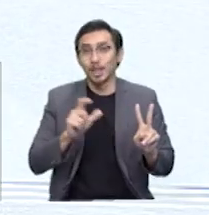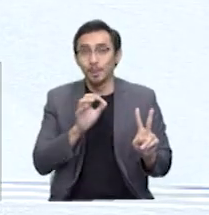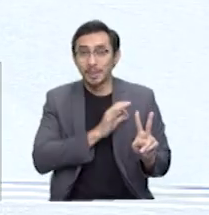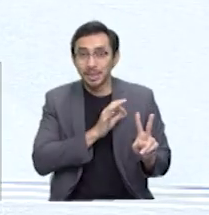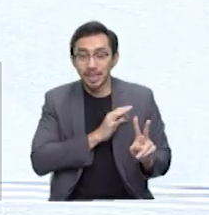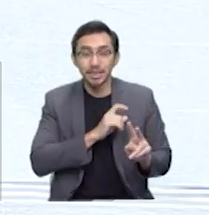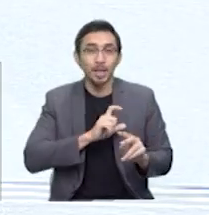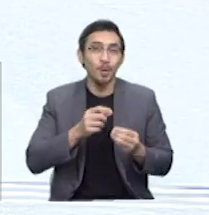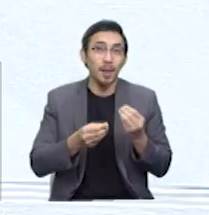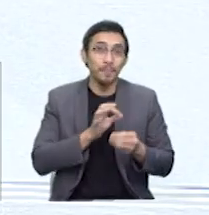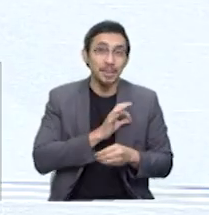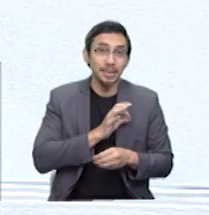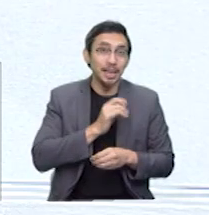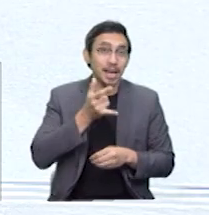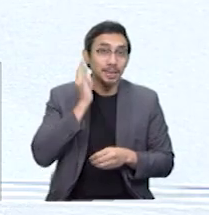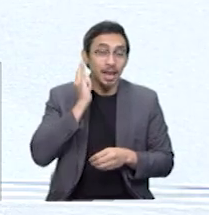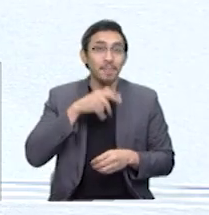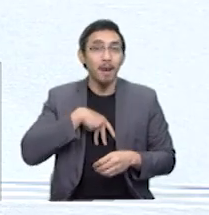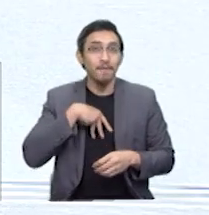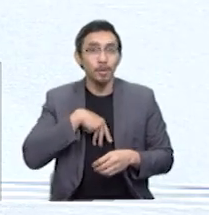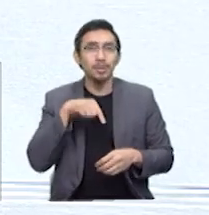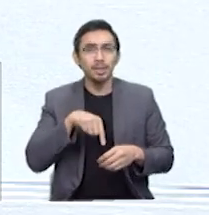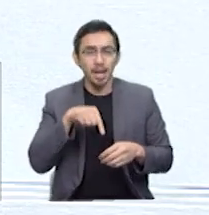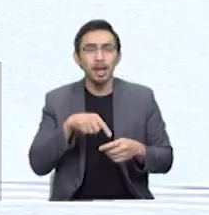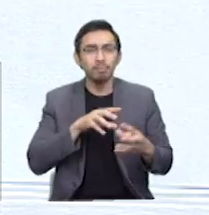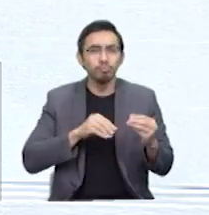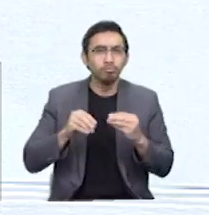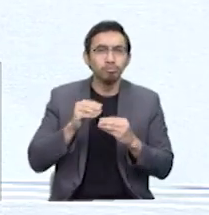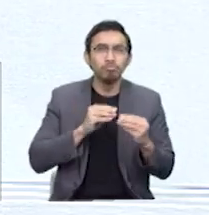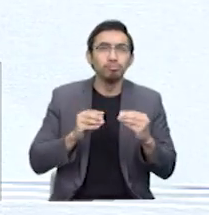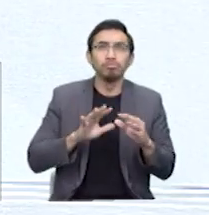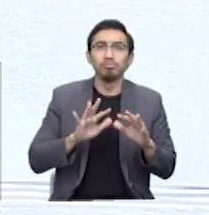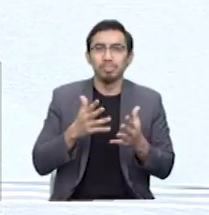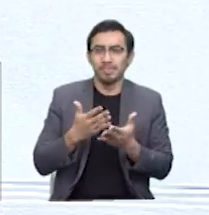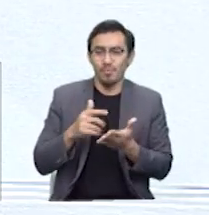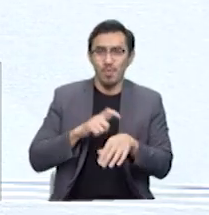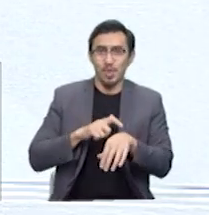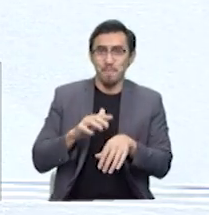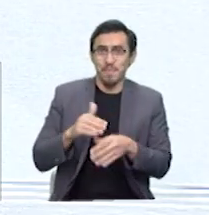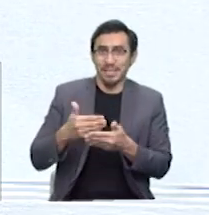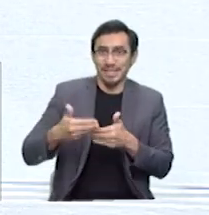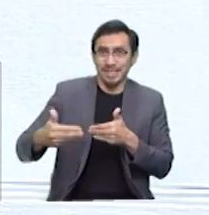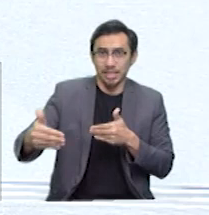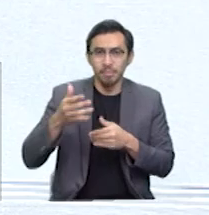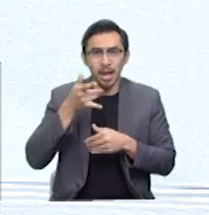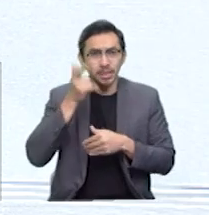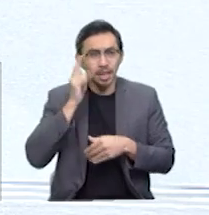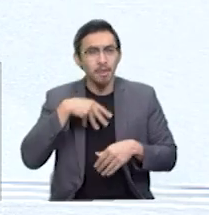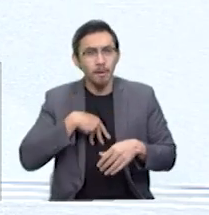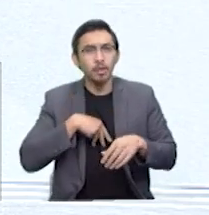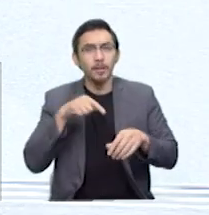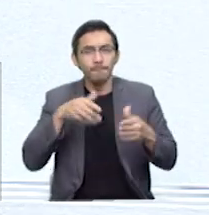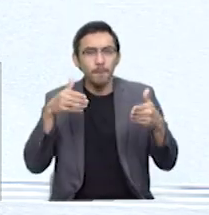pasangan Capres-Cawapres Ganjar Mahfud menggelar konsolidasi. Selama sisa waktu, Ganjar Mahfud akan fokus mengenalkan